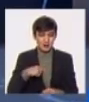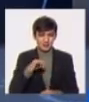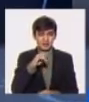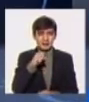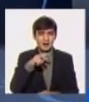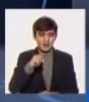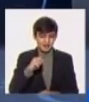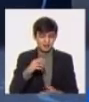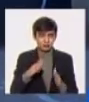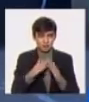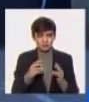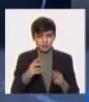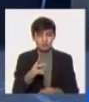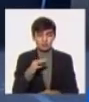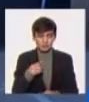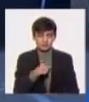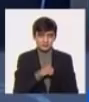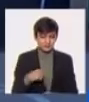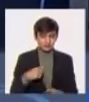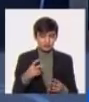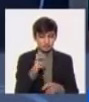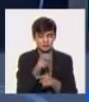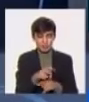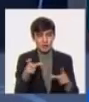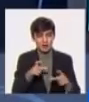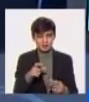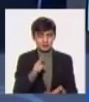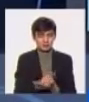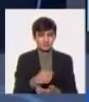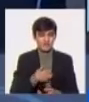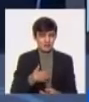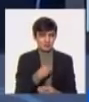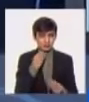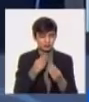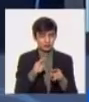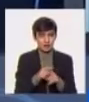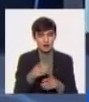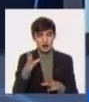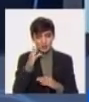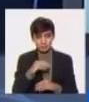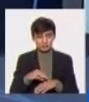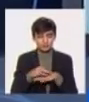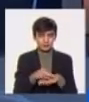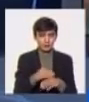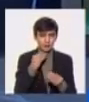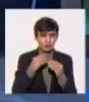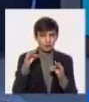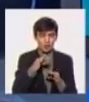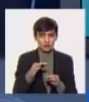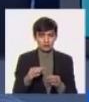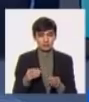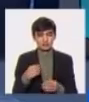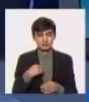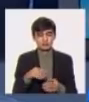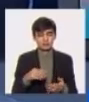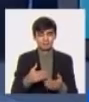равно вынуждены ходить в магазин за самым необходимым. Возможно ли принести домой вирус вместе с продуктами? Нужно ли